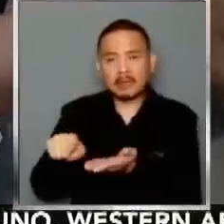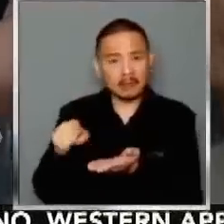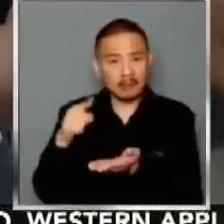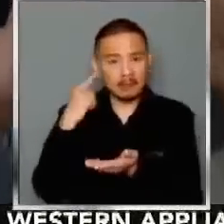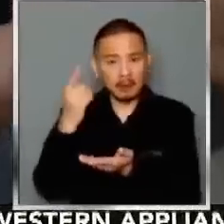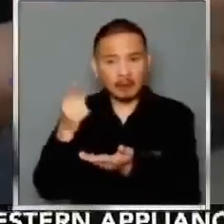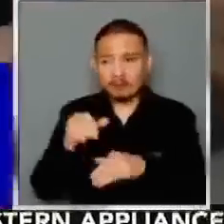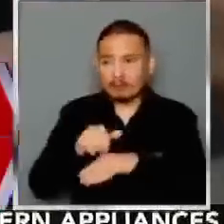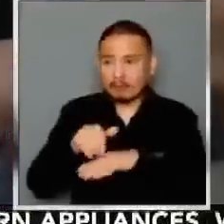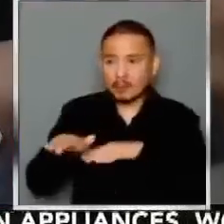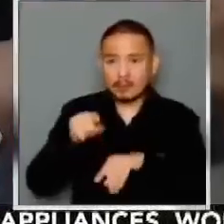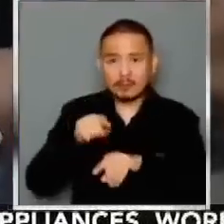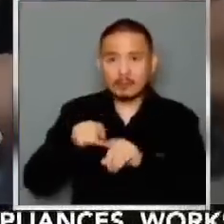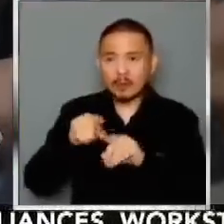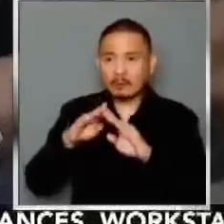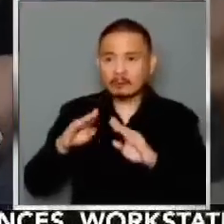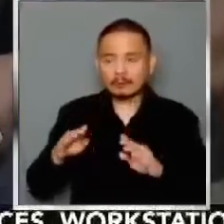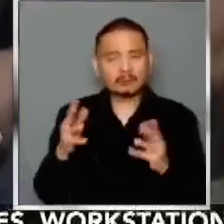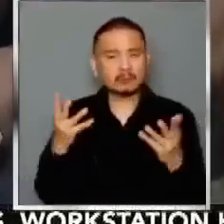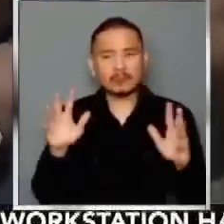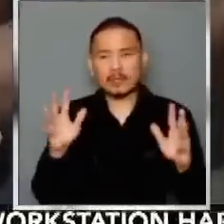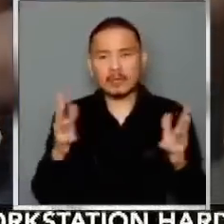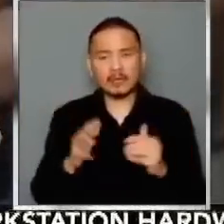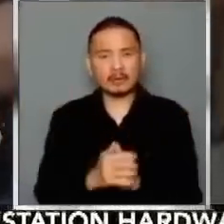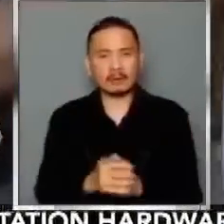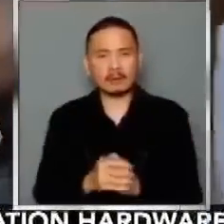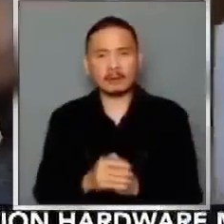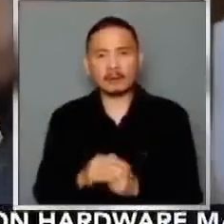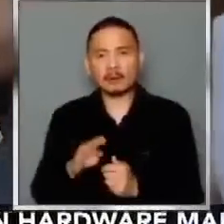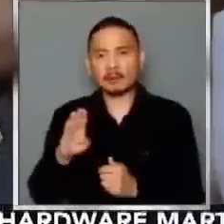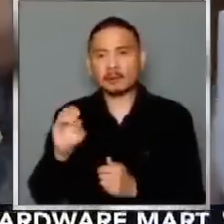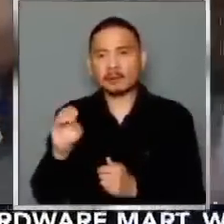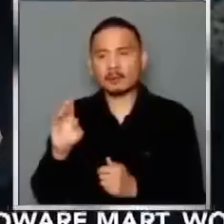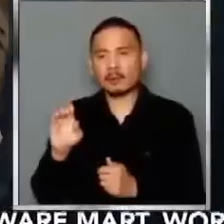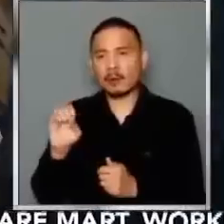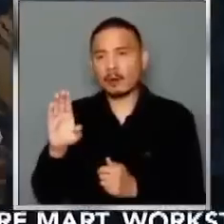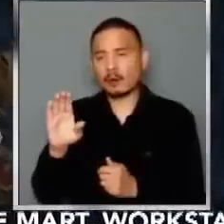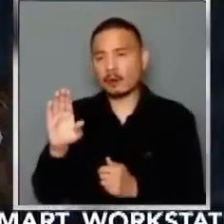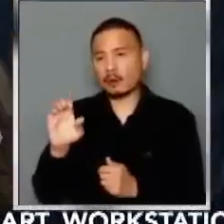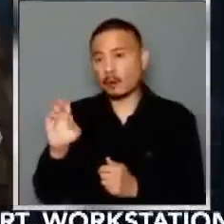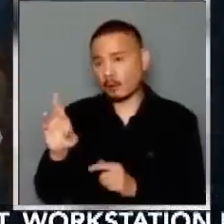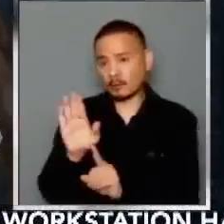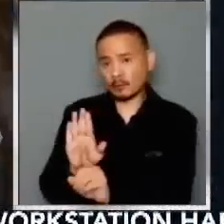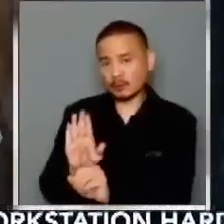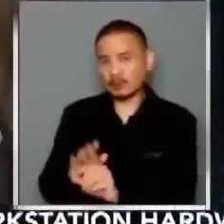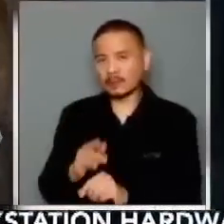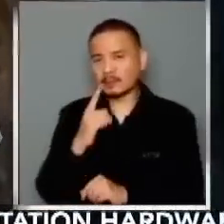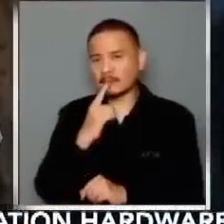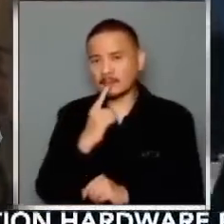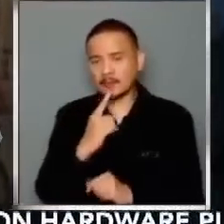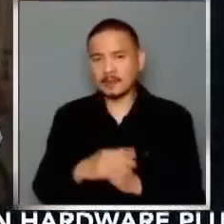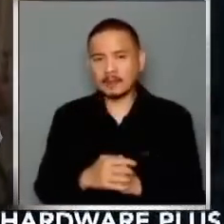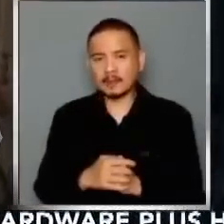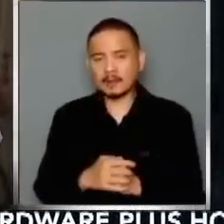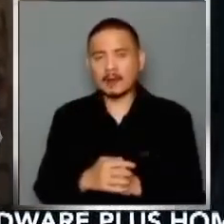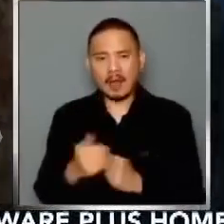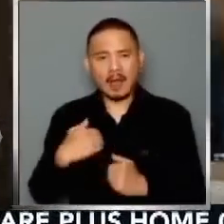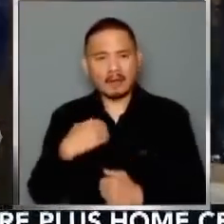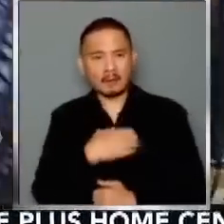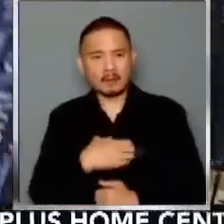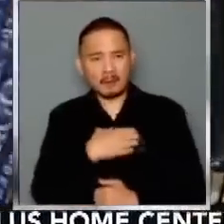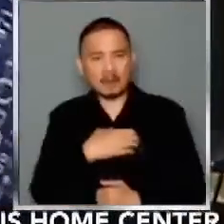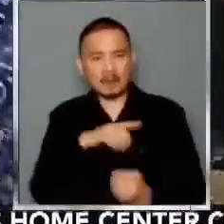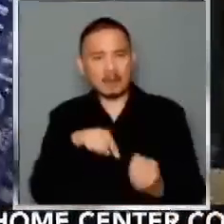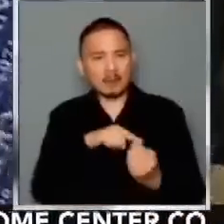nauna ng inako ng Bureau of Customs ang mga bayaring hindi ibinigay ng inirereklamong delivery company kaya